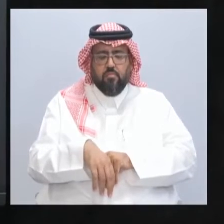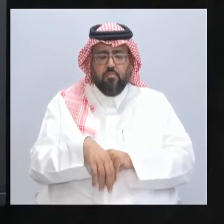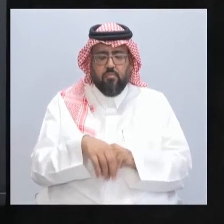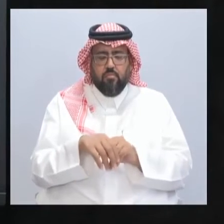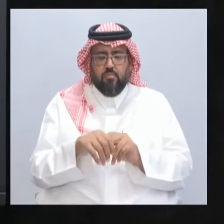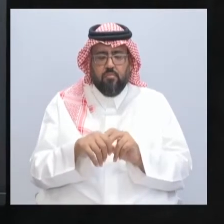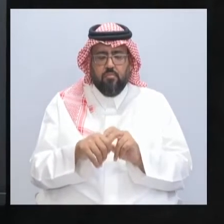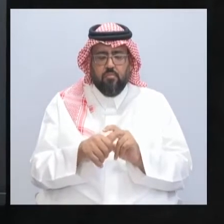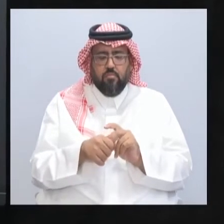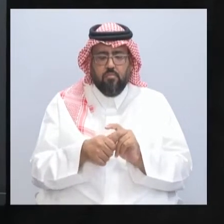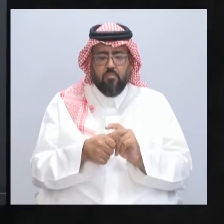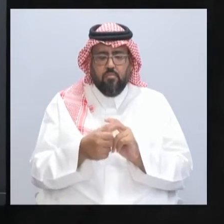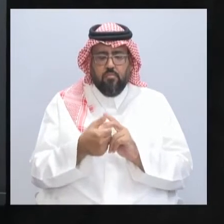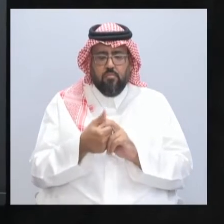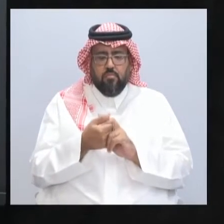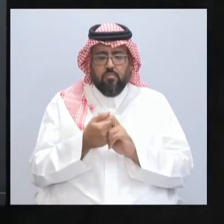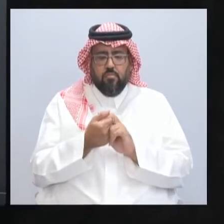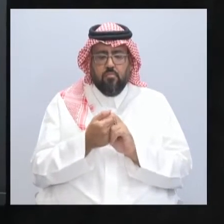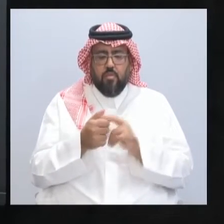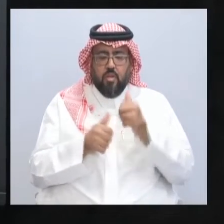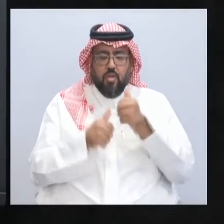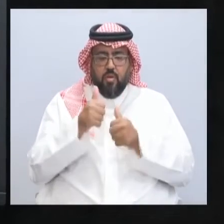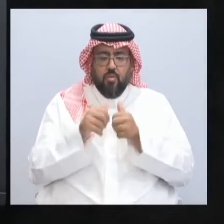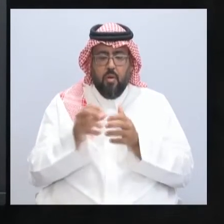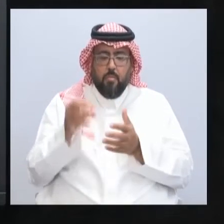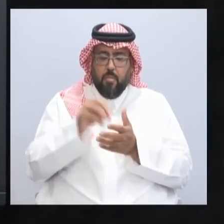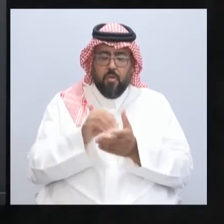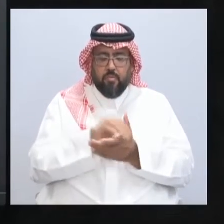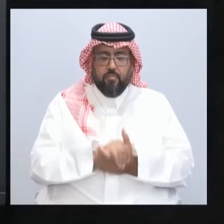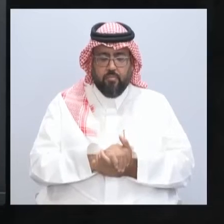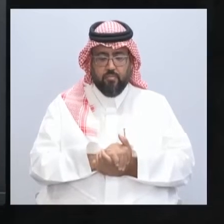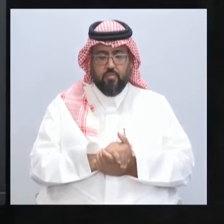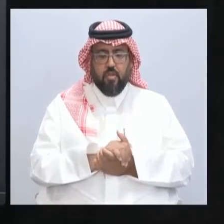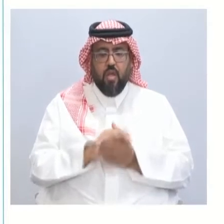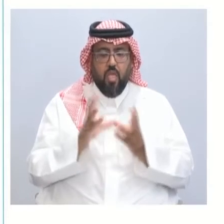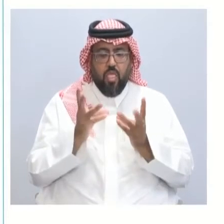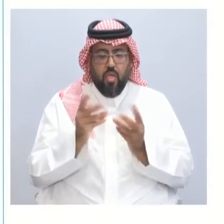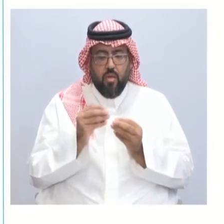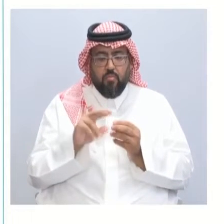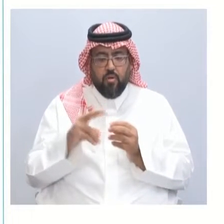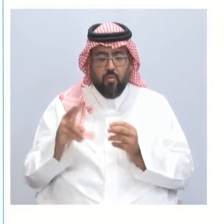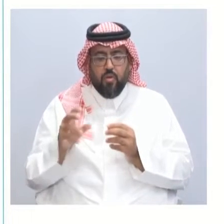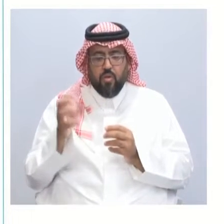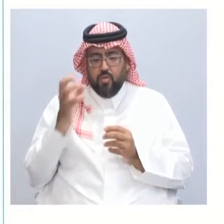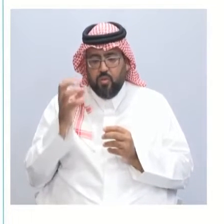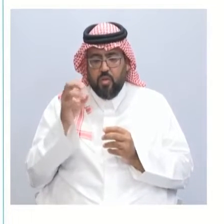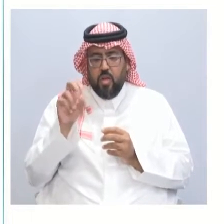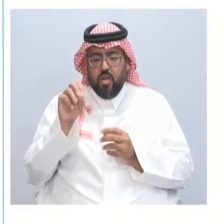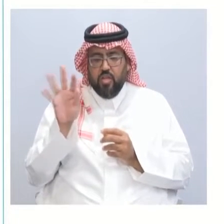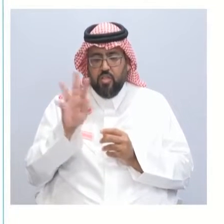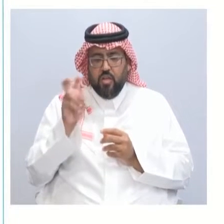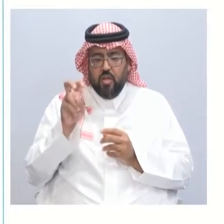السعوديه تقويم مرحلي اذكر انواع صخور